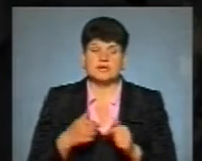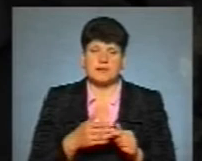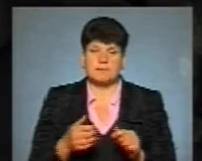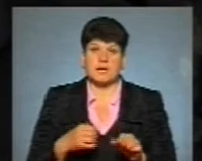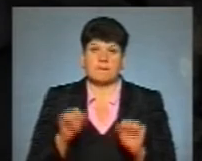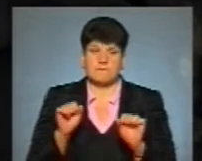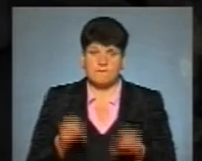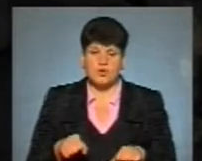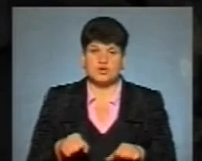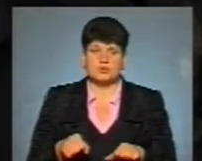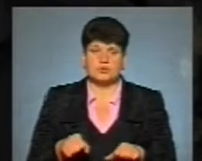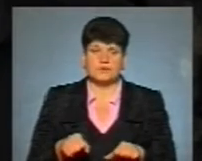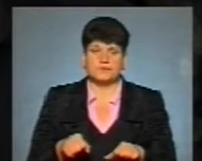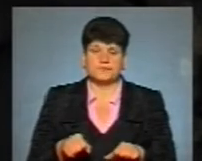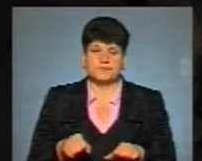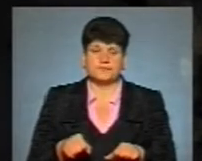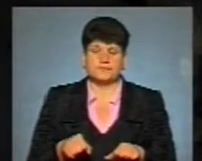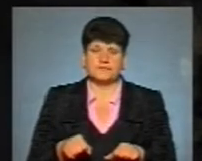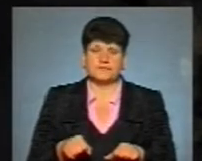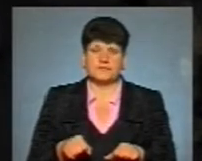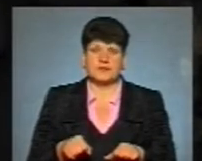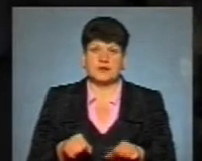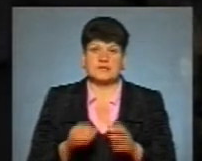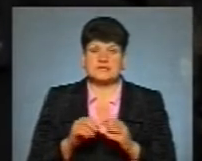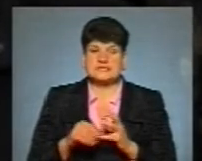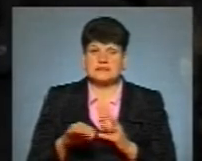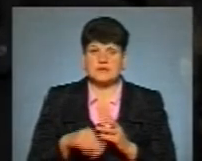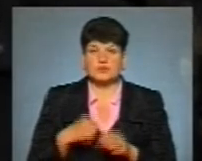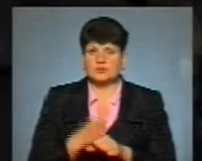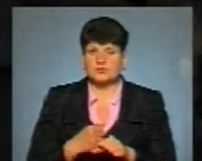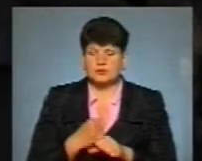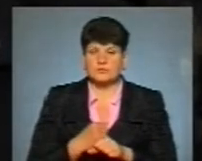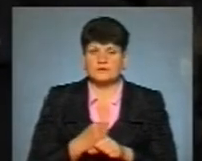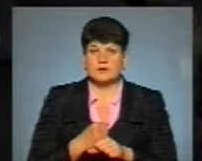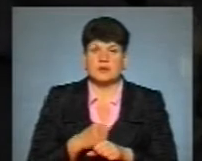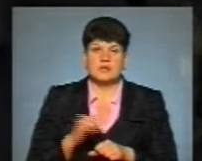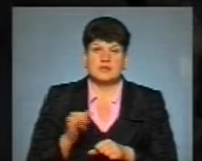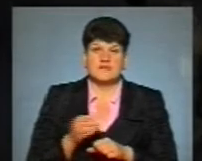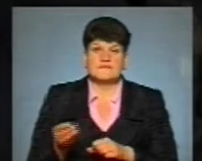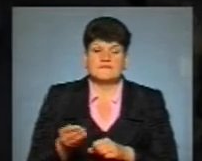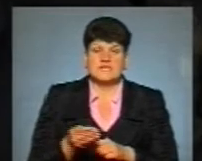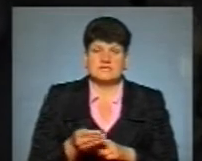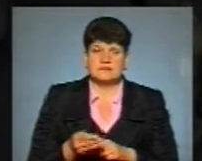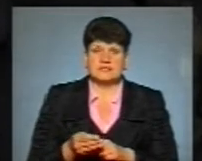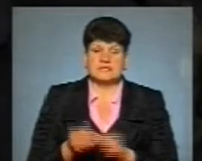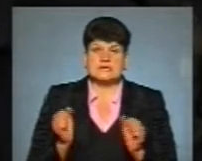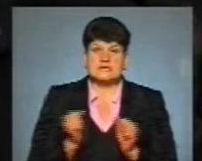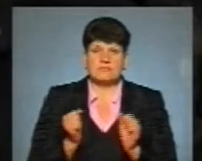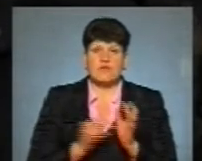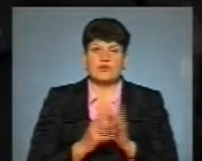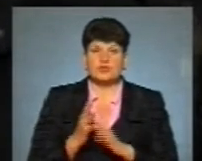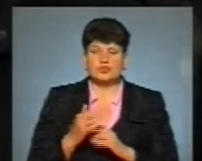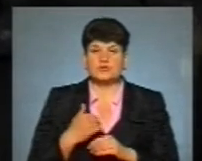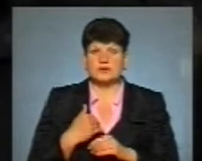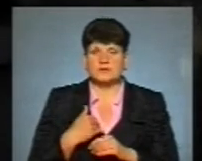скажімо, ґрунти якимось чином обробляти і висівати зимові культури, то